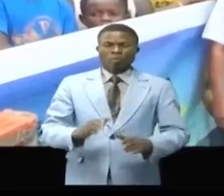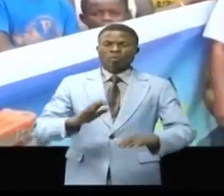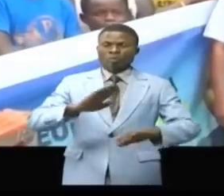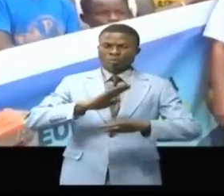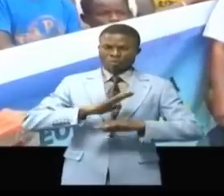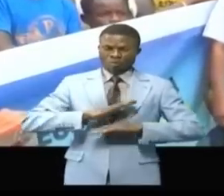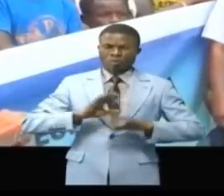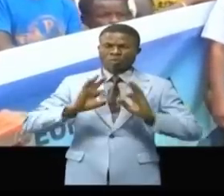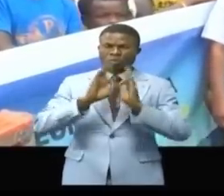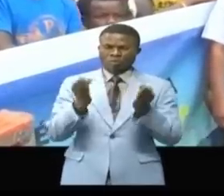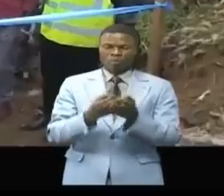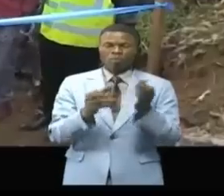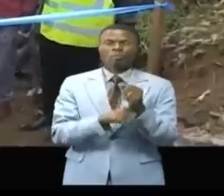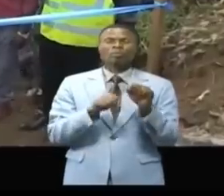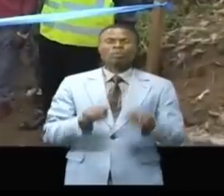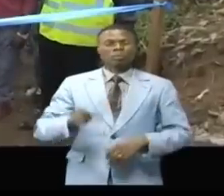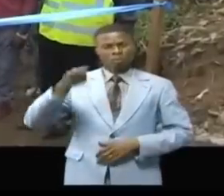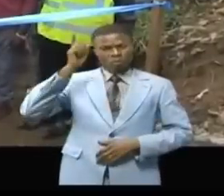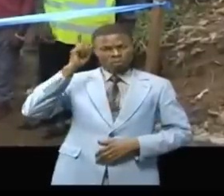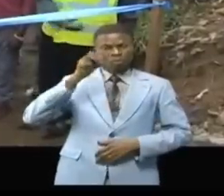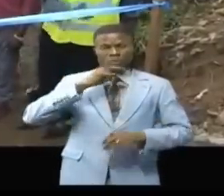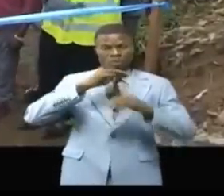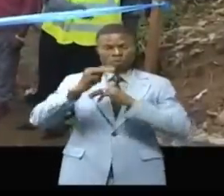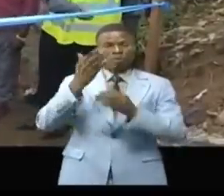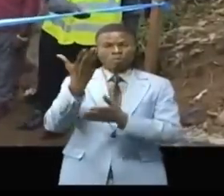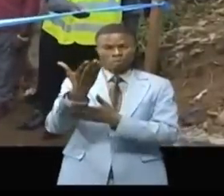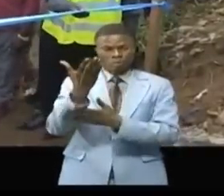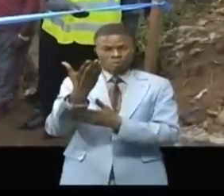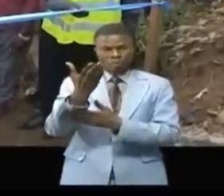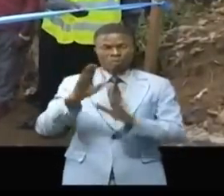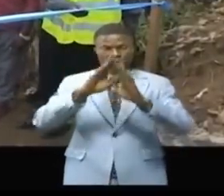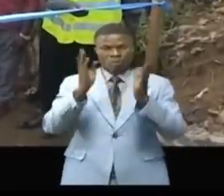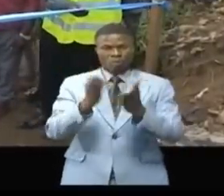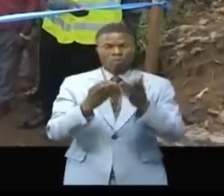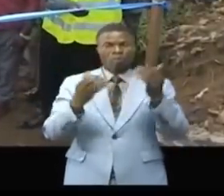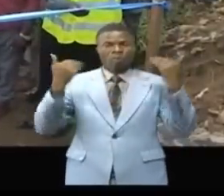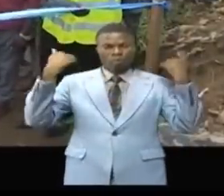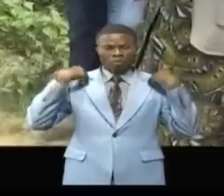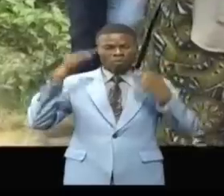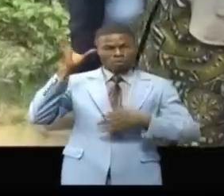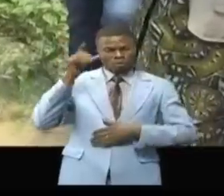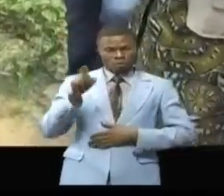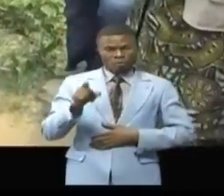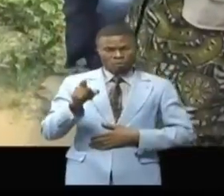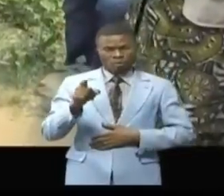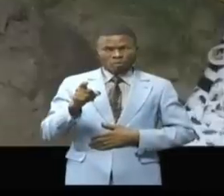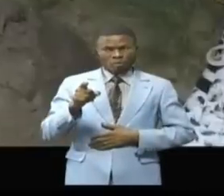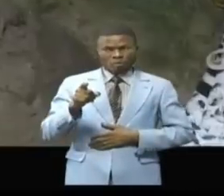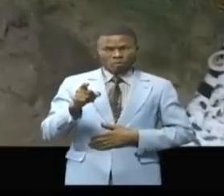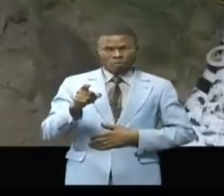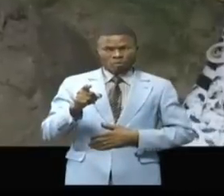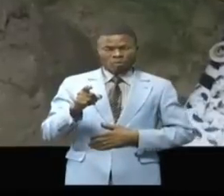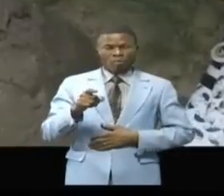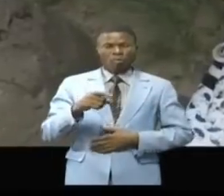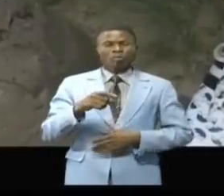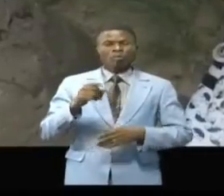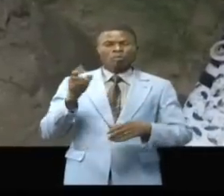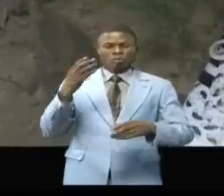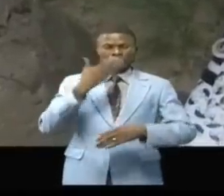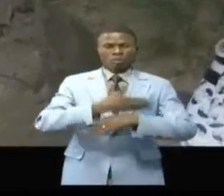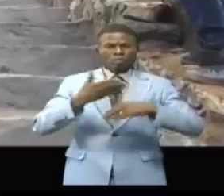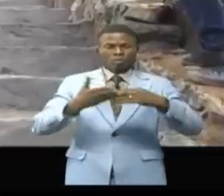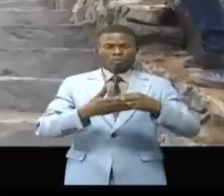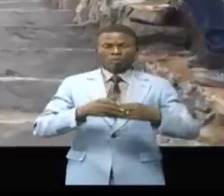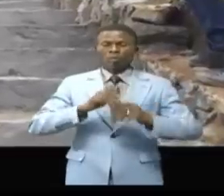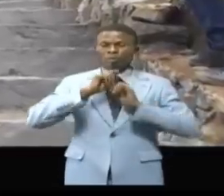les familles des victimes. Les messages lancés à l'endroit de ces autorités locales est celui d'en faire un bien